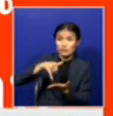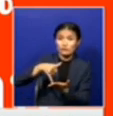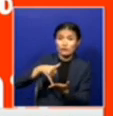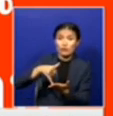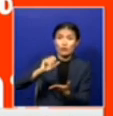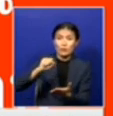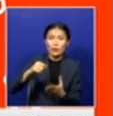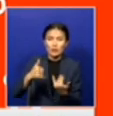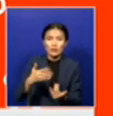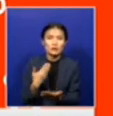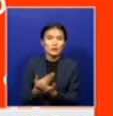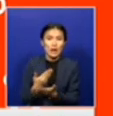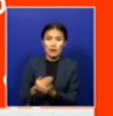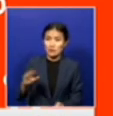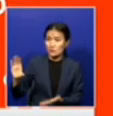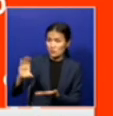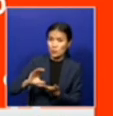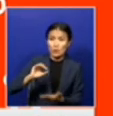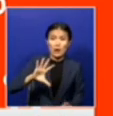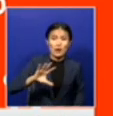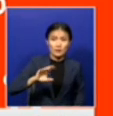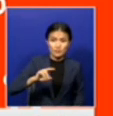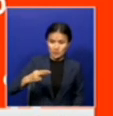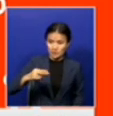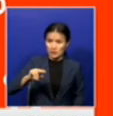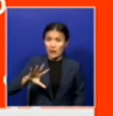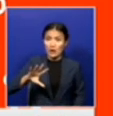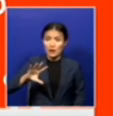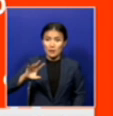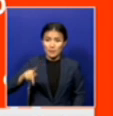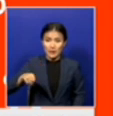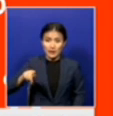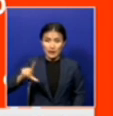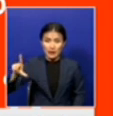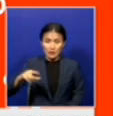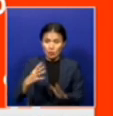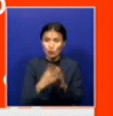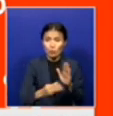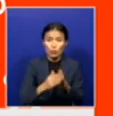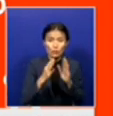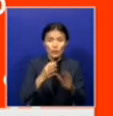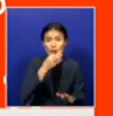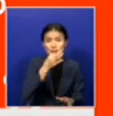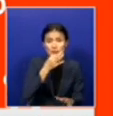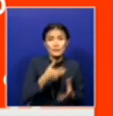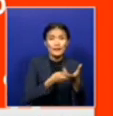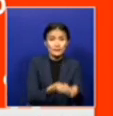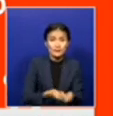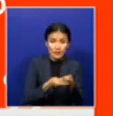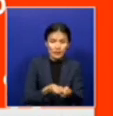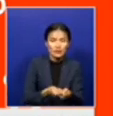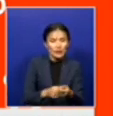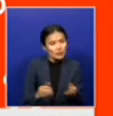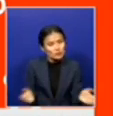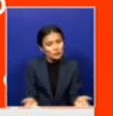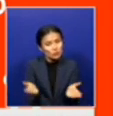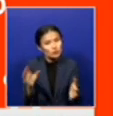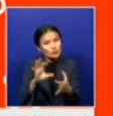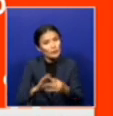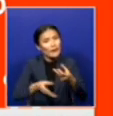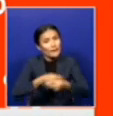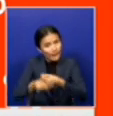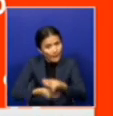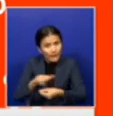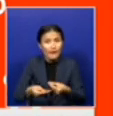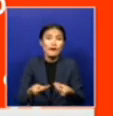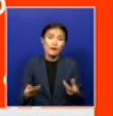อบรมคนตกงานนะครับให้เข้าสู่ภาคเกษตรสนับสนุนสินเชื่อแล้วก็หาตลาดให้ใช้เอาเล็ตนะครับ